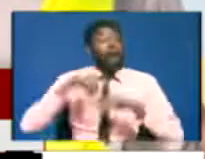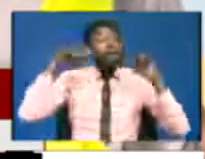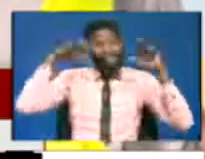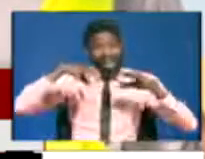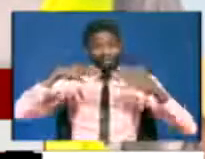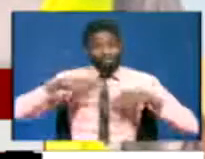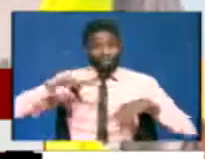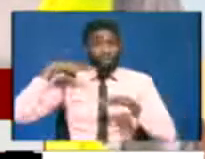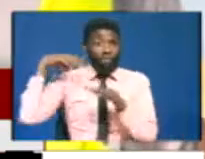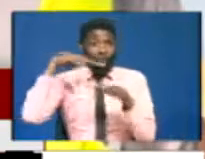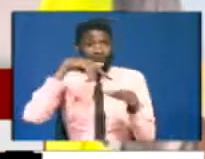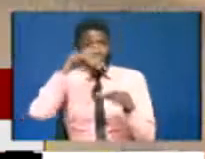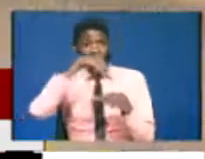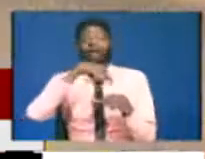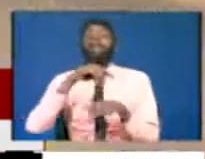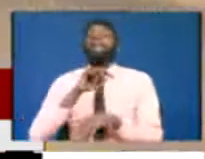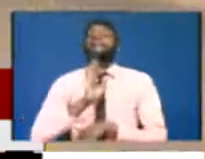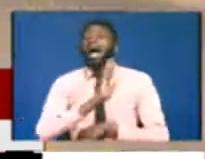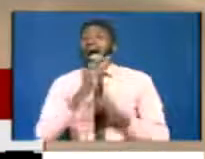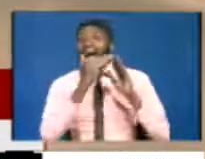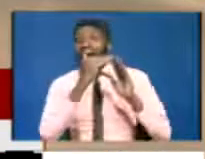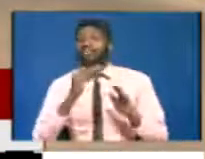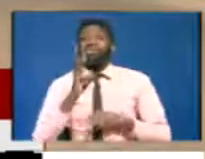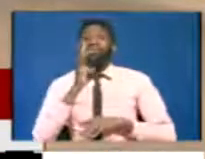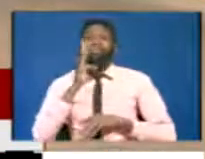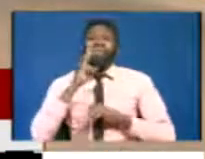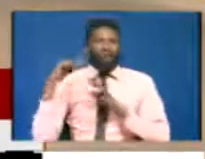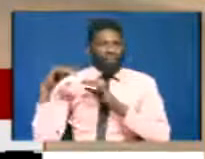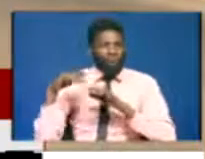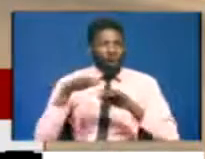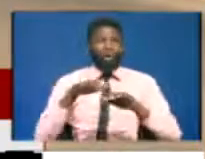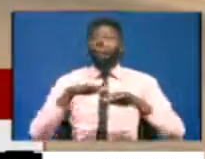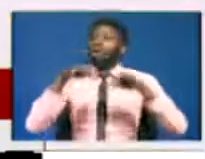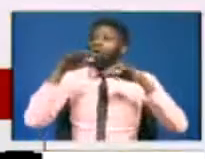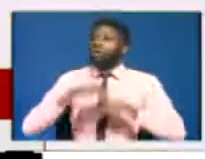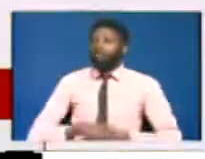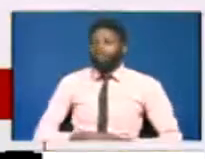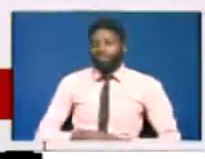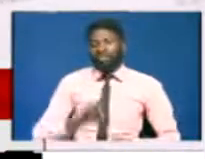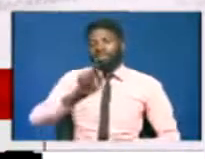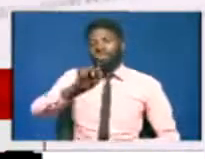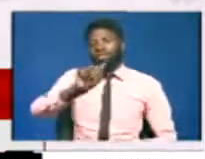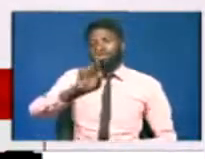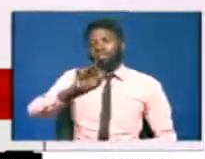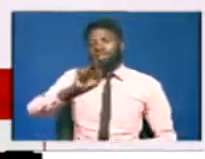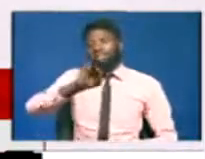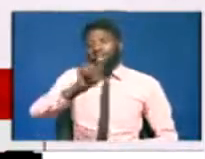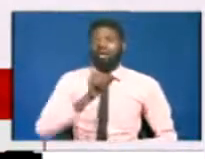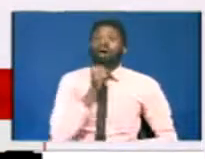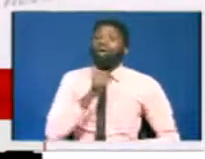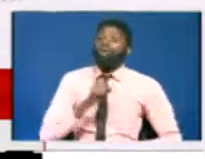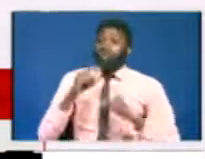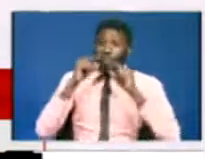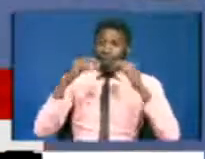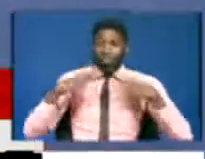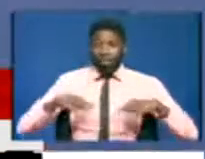chini, manyumba zao zinajaa maji. Dixon Karanja ambaye ni mzee wa jamii alisema kuwa wamiliki wa ardhi katika eneo